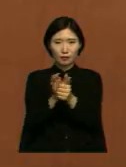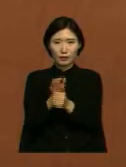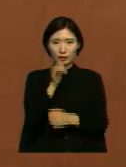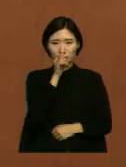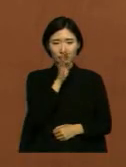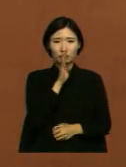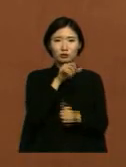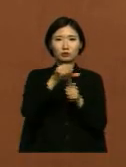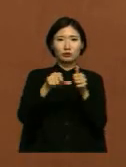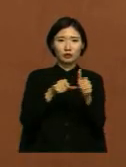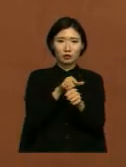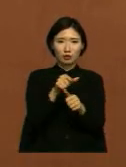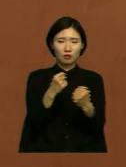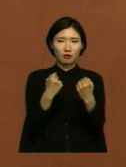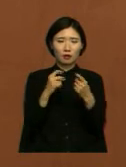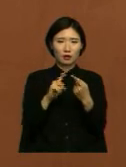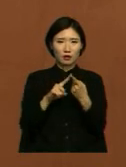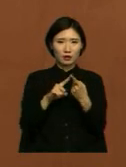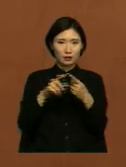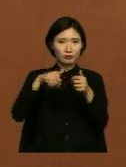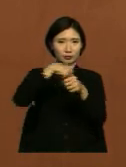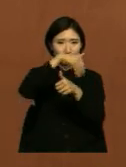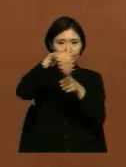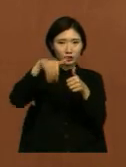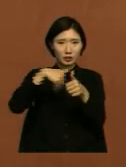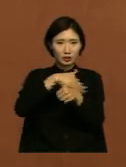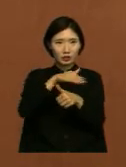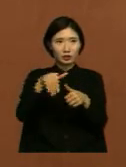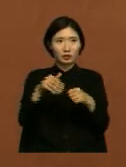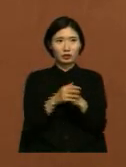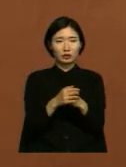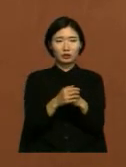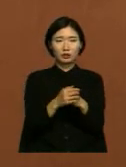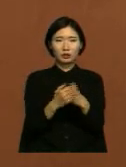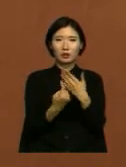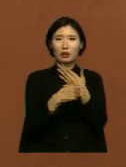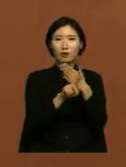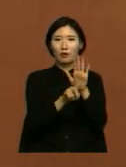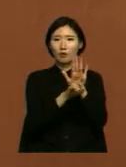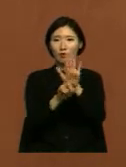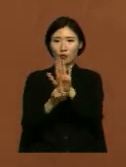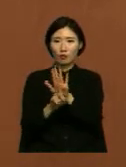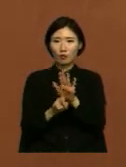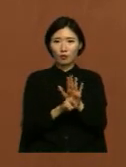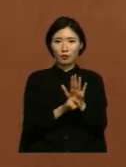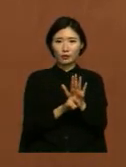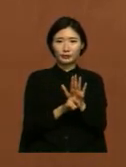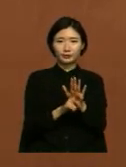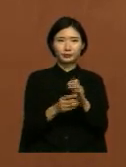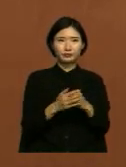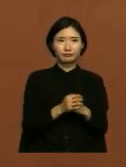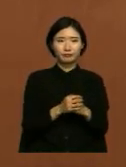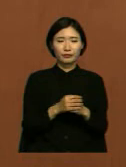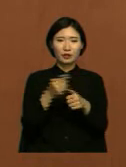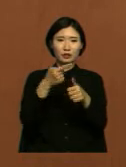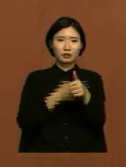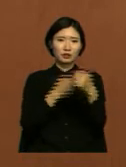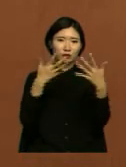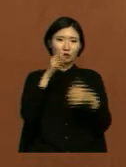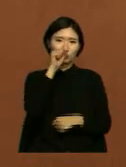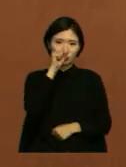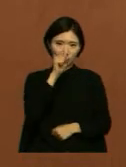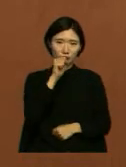안녕하고 건강에 대한 그 이미지를 대외적으로 많이 그 홍보로 하고 2 이런 자연 조건이